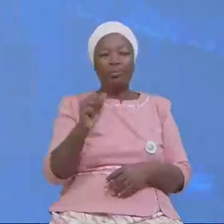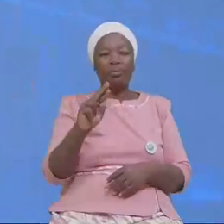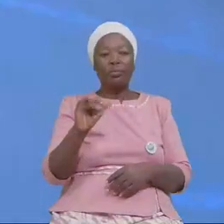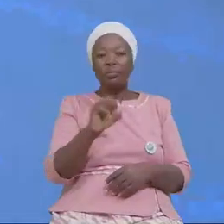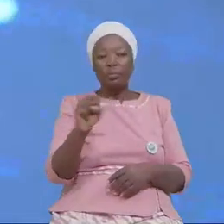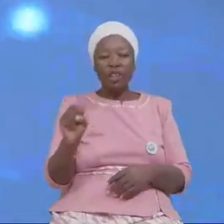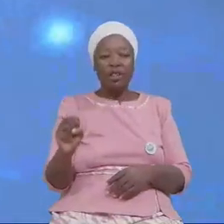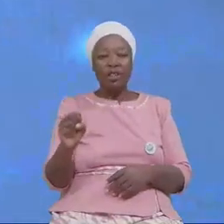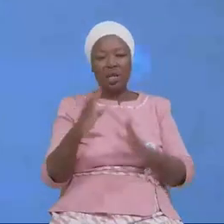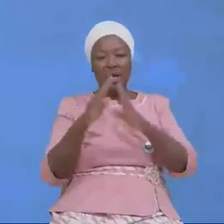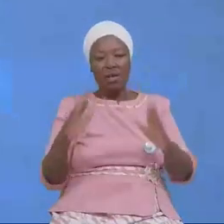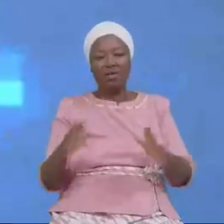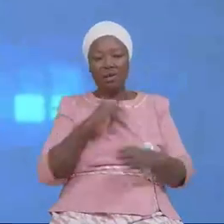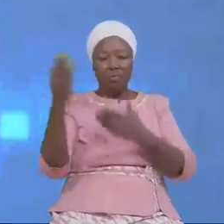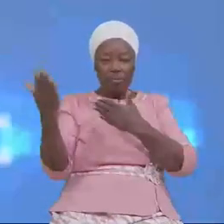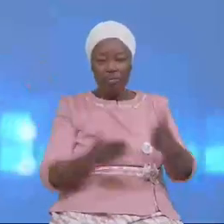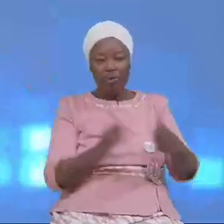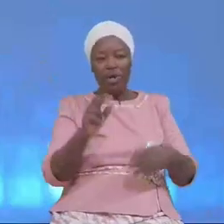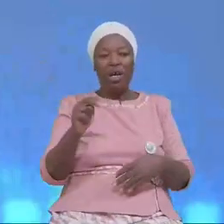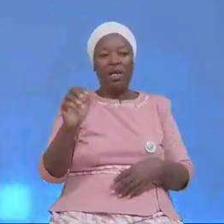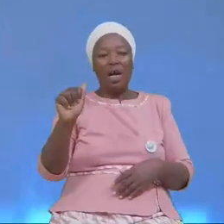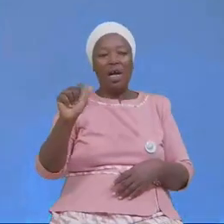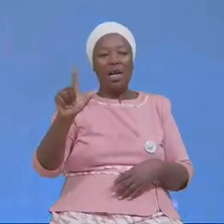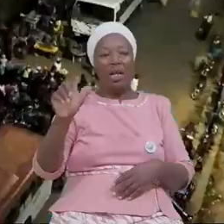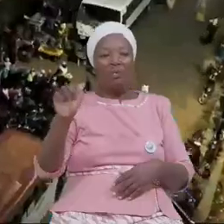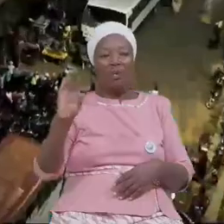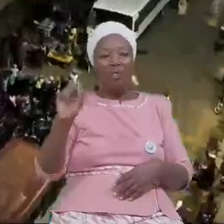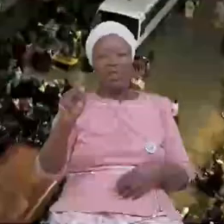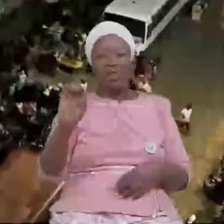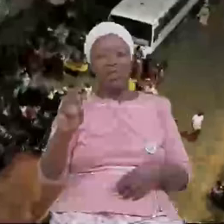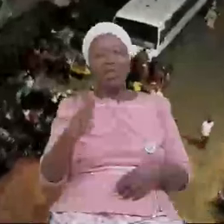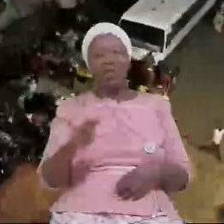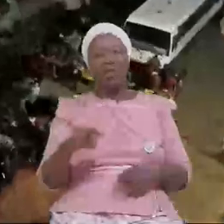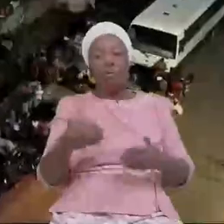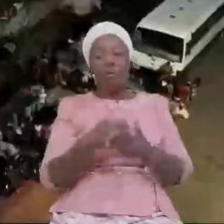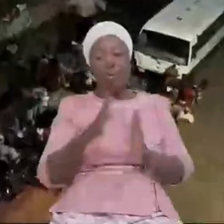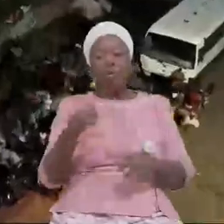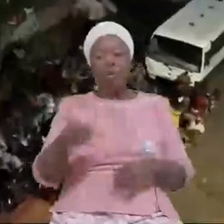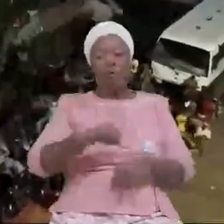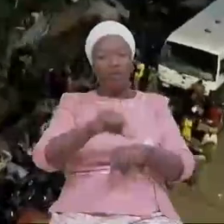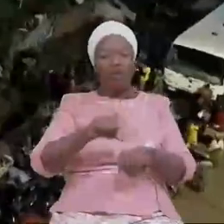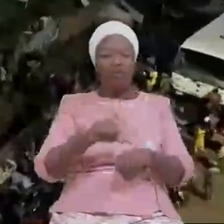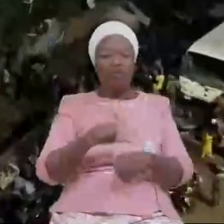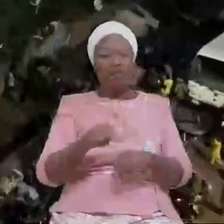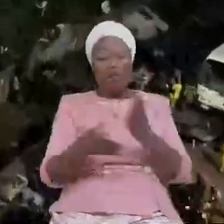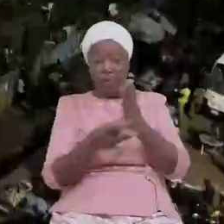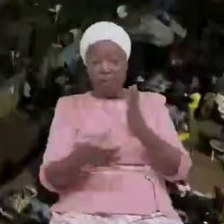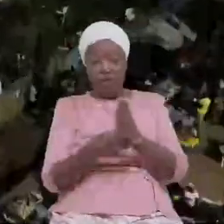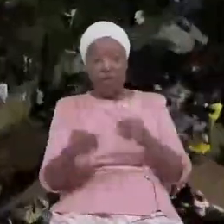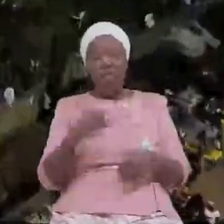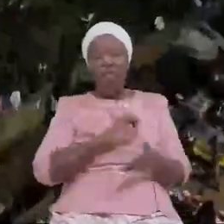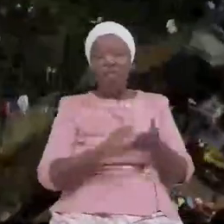apporta un vase d'albâtre plein de parfum. 38. Et se tint